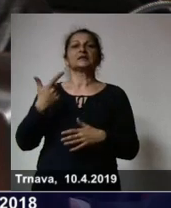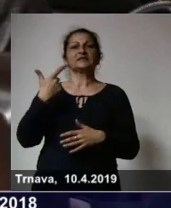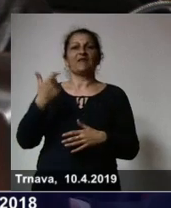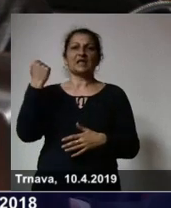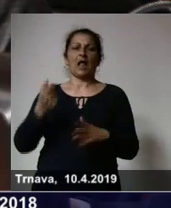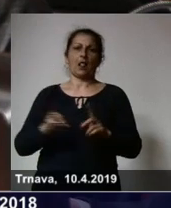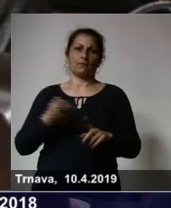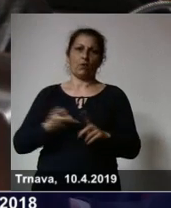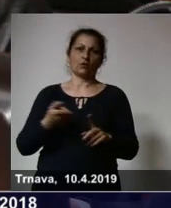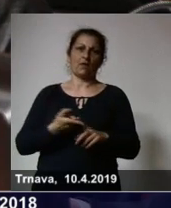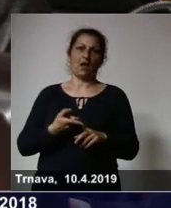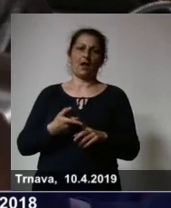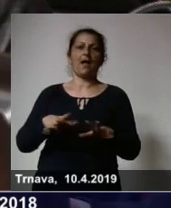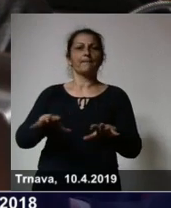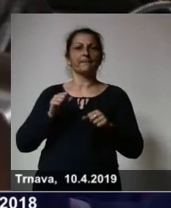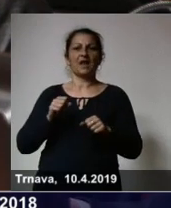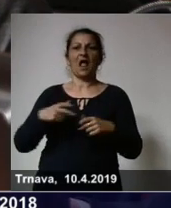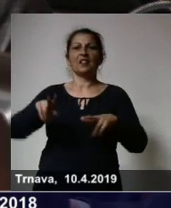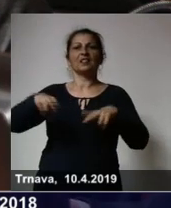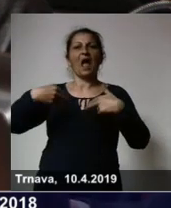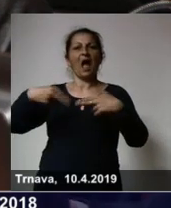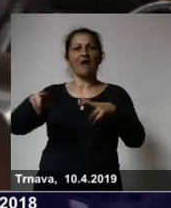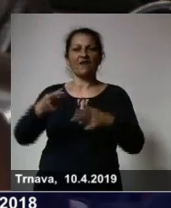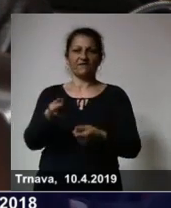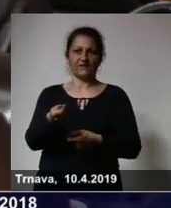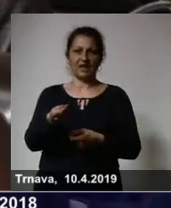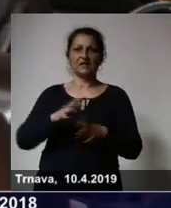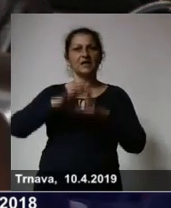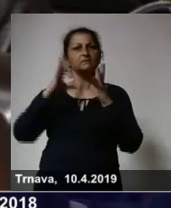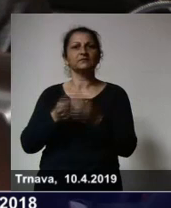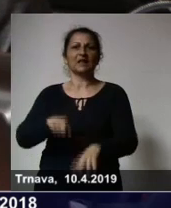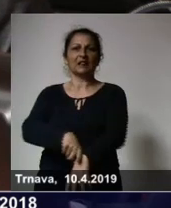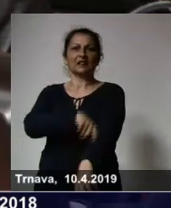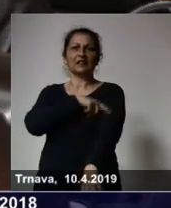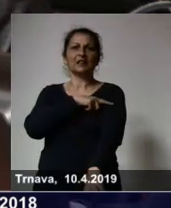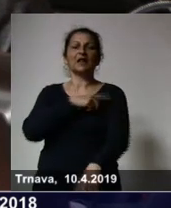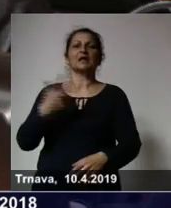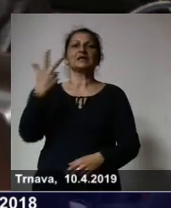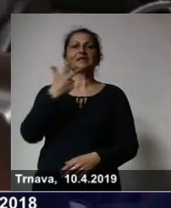pre prijatie návratných zdrojov financovania, ktorými sú celková suma dlhu, a tá je